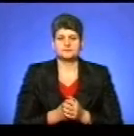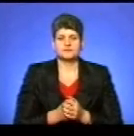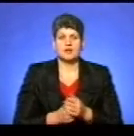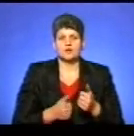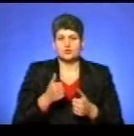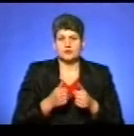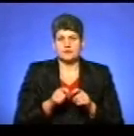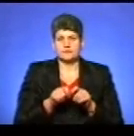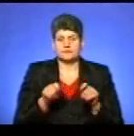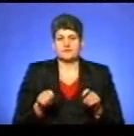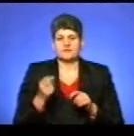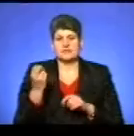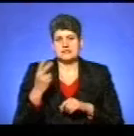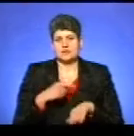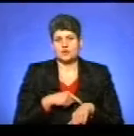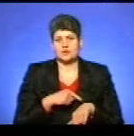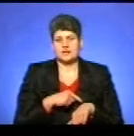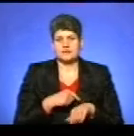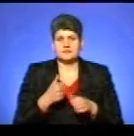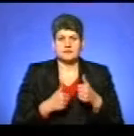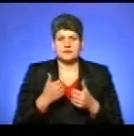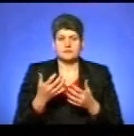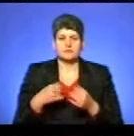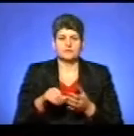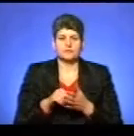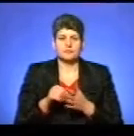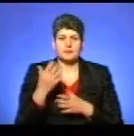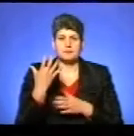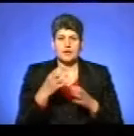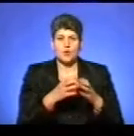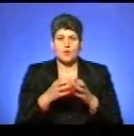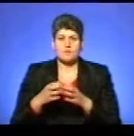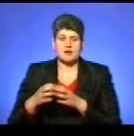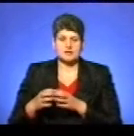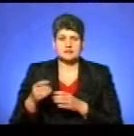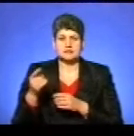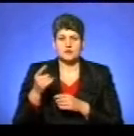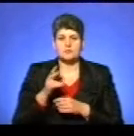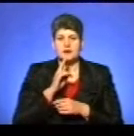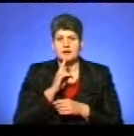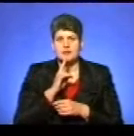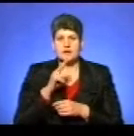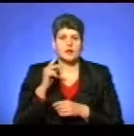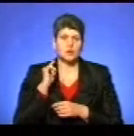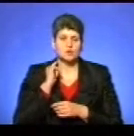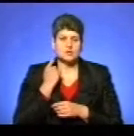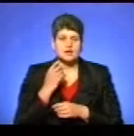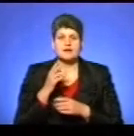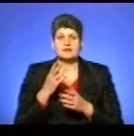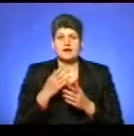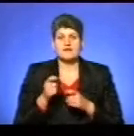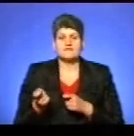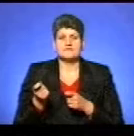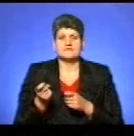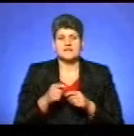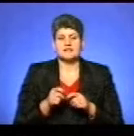Турнір відкрили о 12-й годині. У змаганнях беруть участь 5 команд – з Тернополя, Кременця і Луцька. На відкриття прийшла